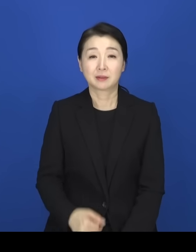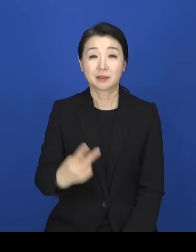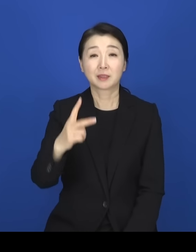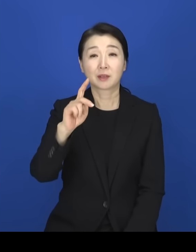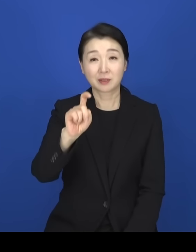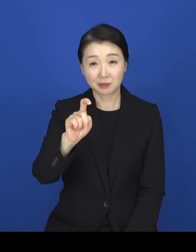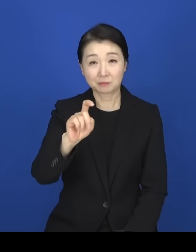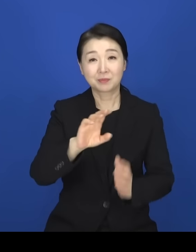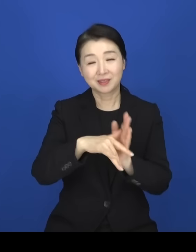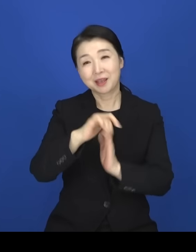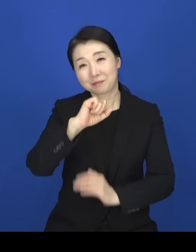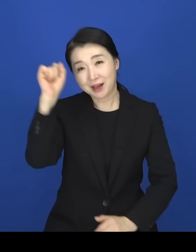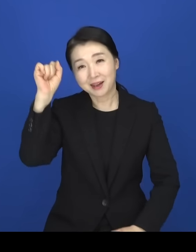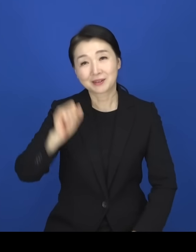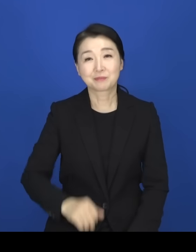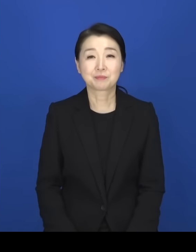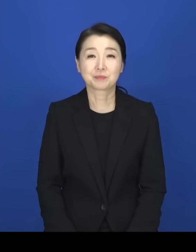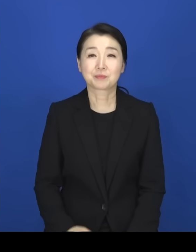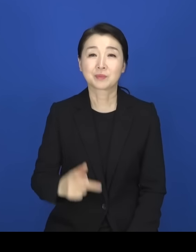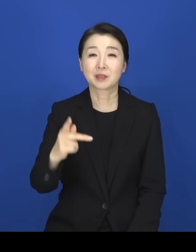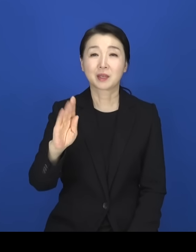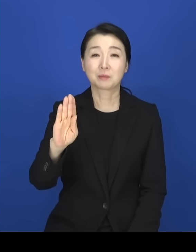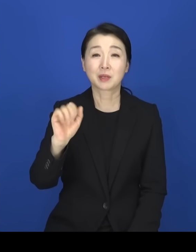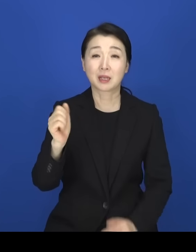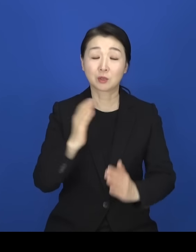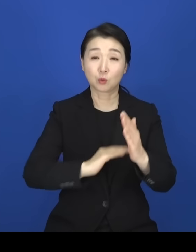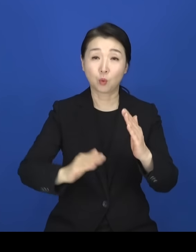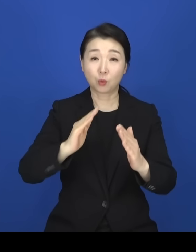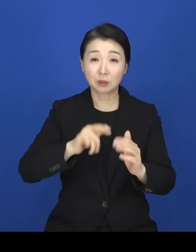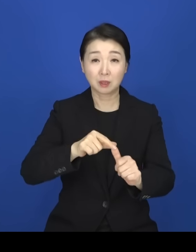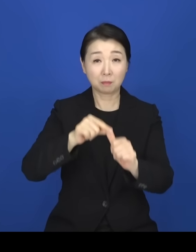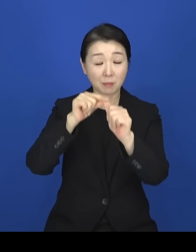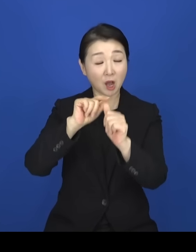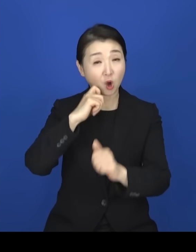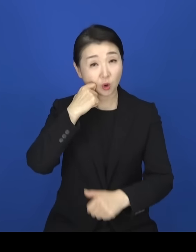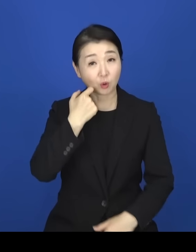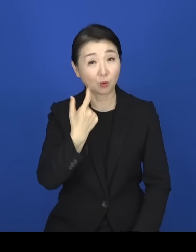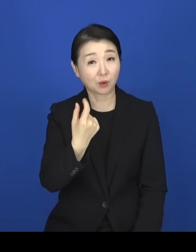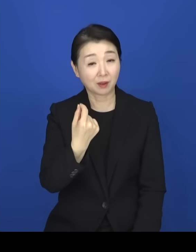거죠. 네. 보통 KBS 그 공채 붙기가 굉장히 어렵다고 저도 알고 있거든요.